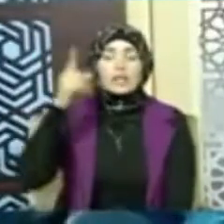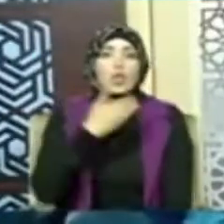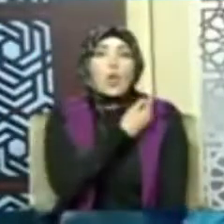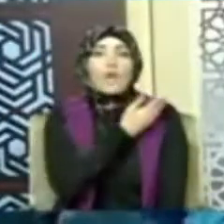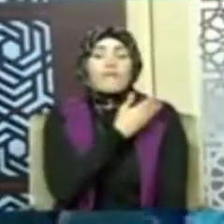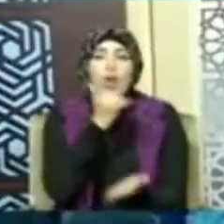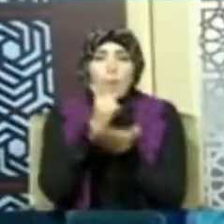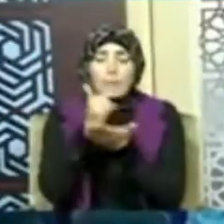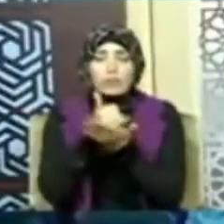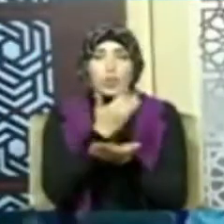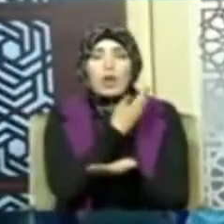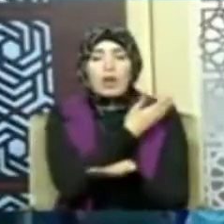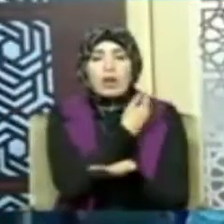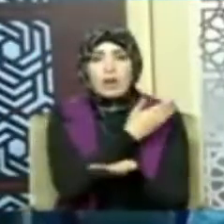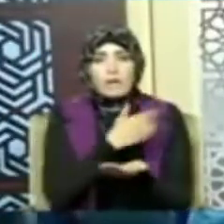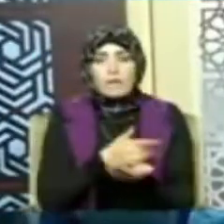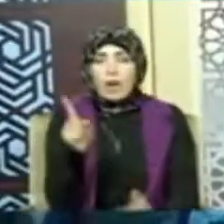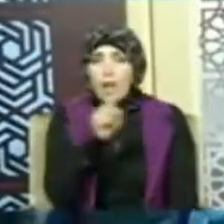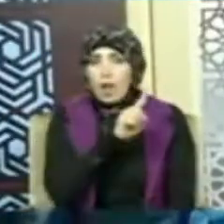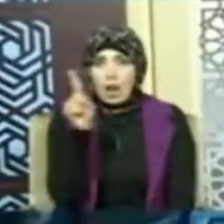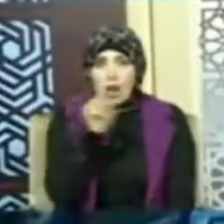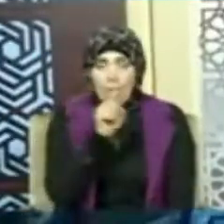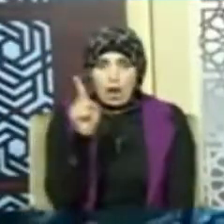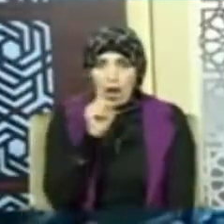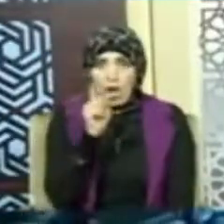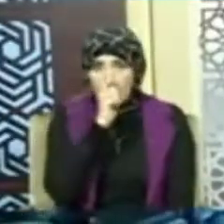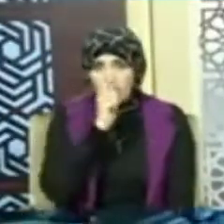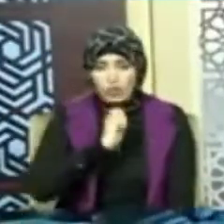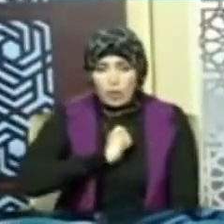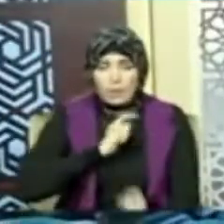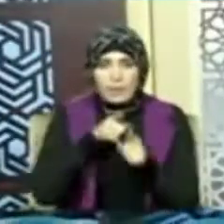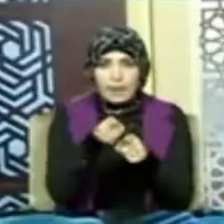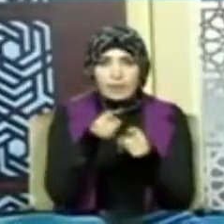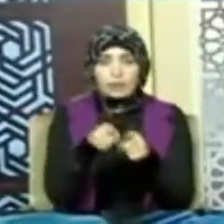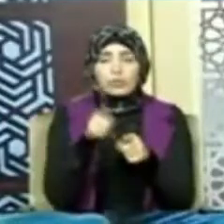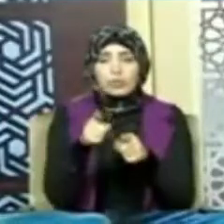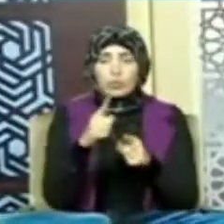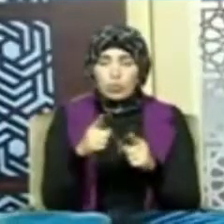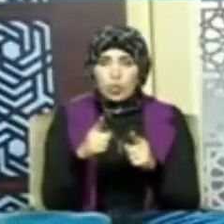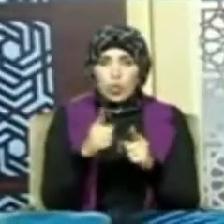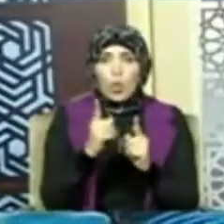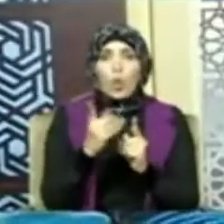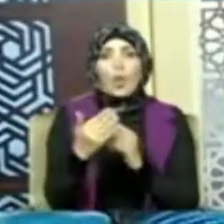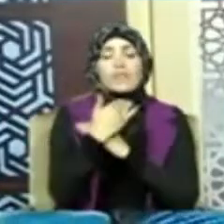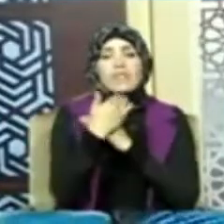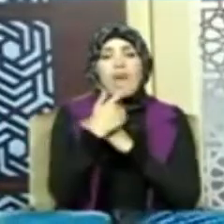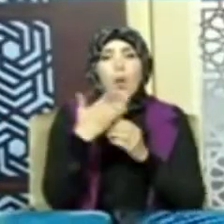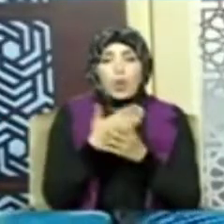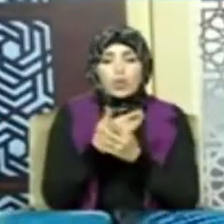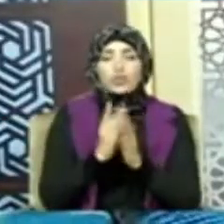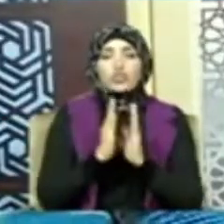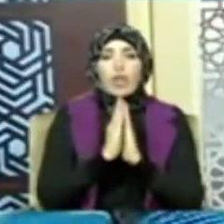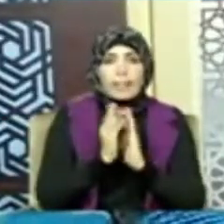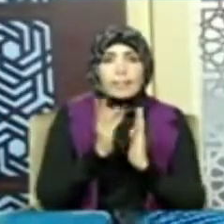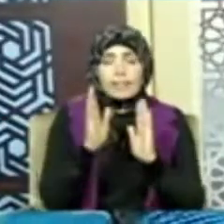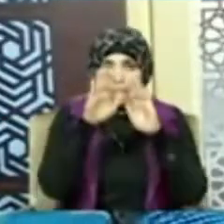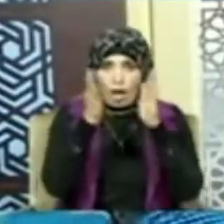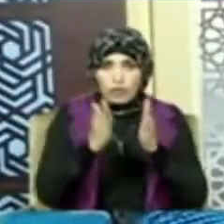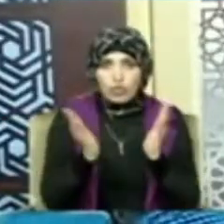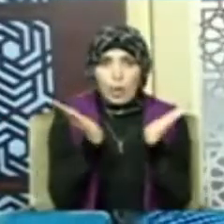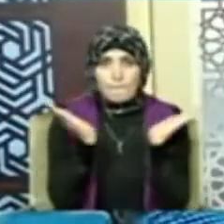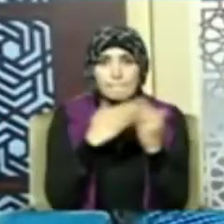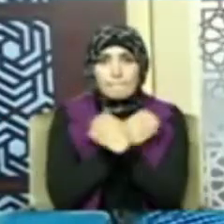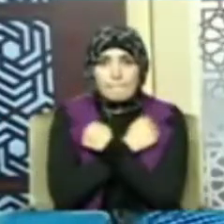الغفار. لا جرم أن ما تدعونني إليه ليس له دعوة في